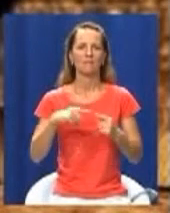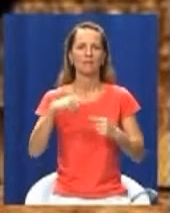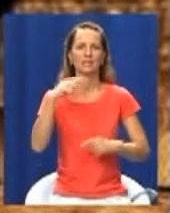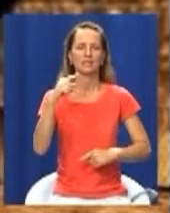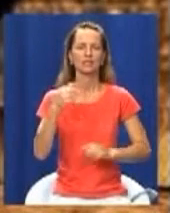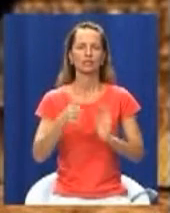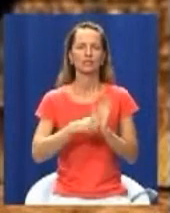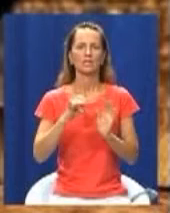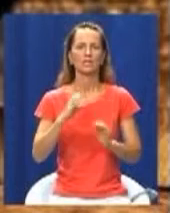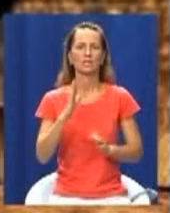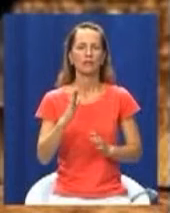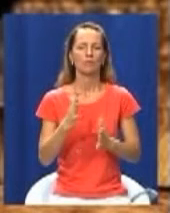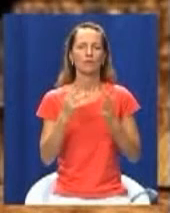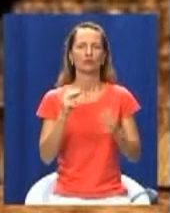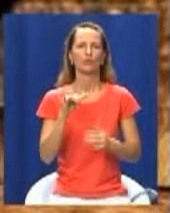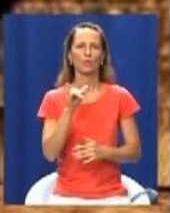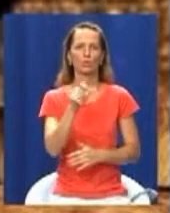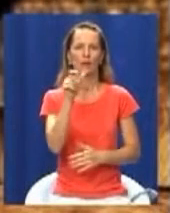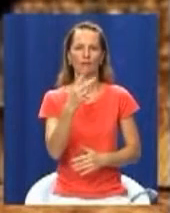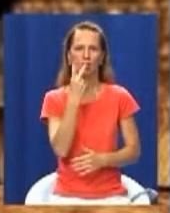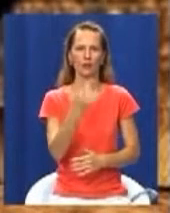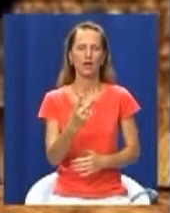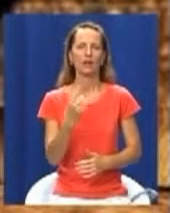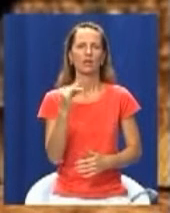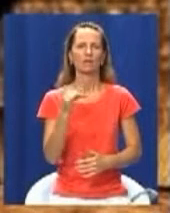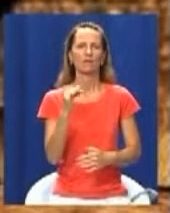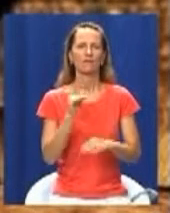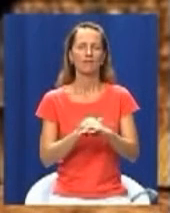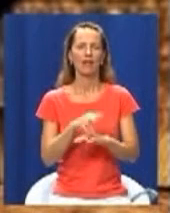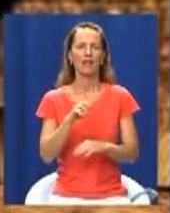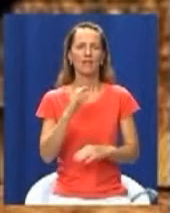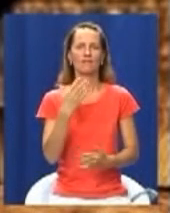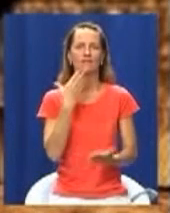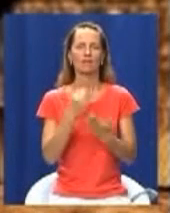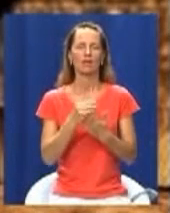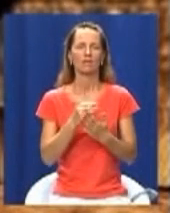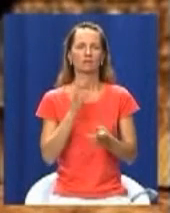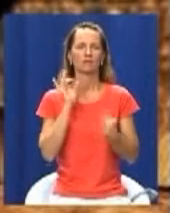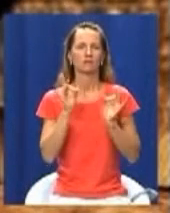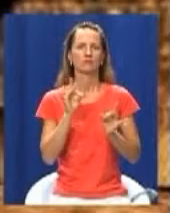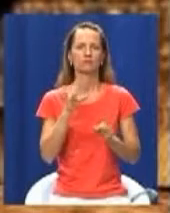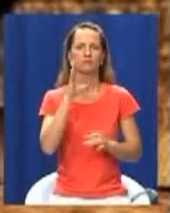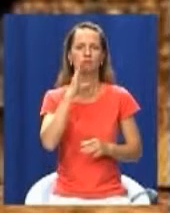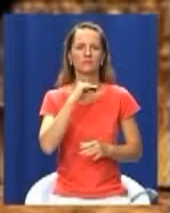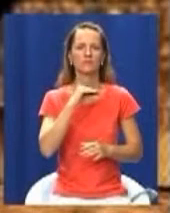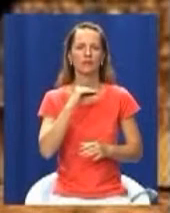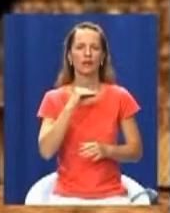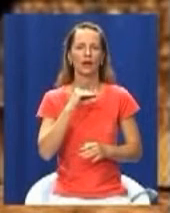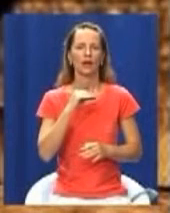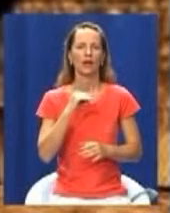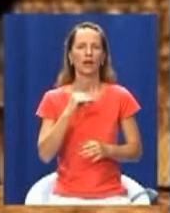6 разів більше, ніж у людини. Ще один цікавий факт. Леви своїм горчанням здатні довести людину до